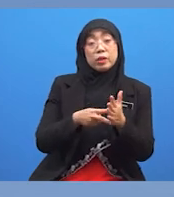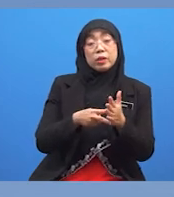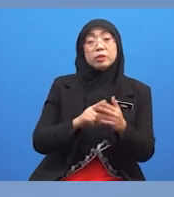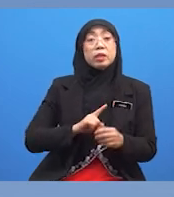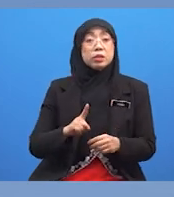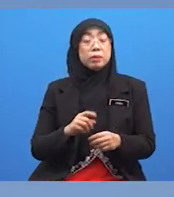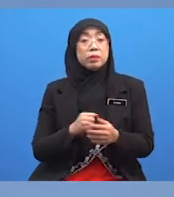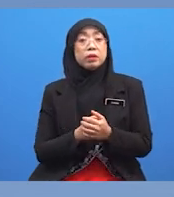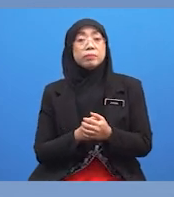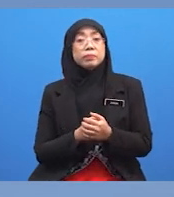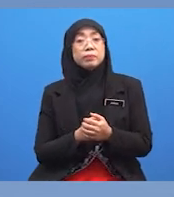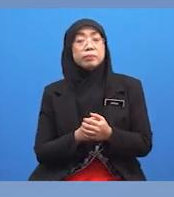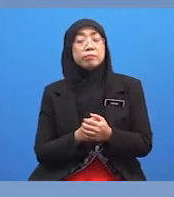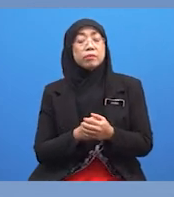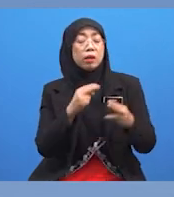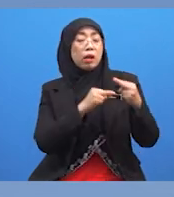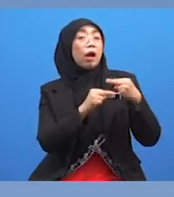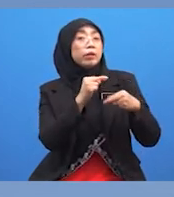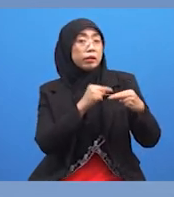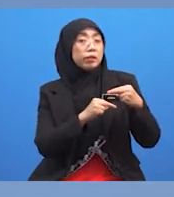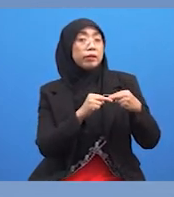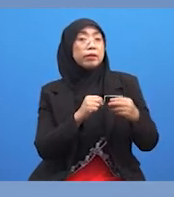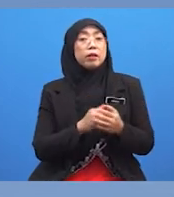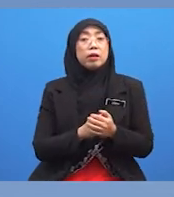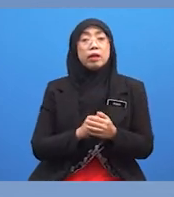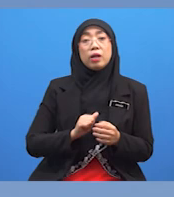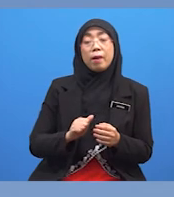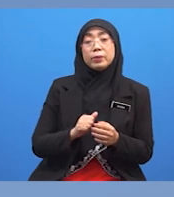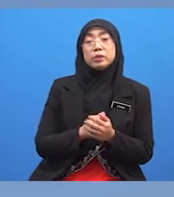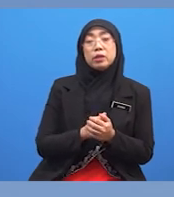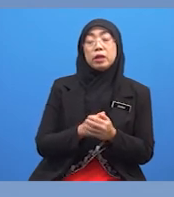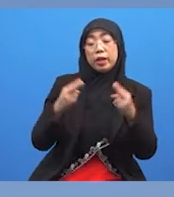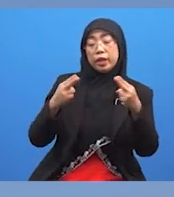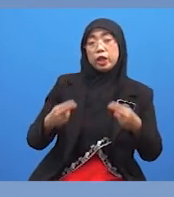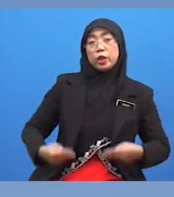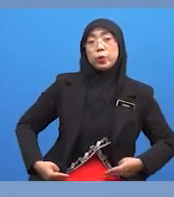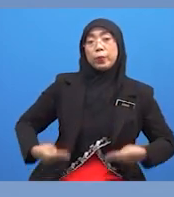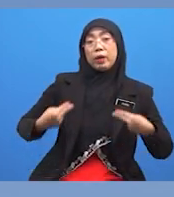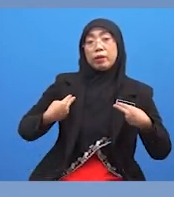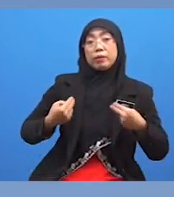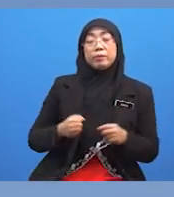terdiri daripada nilai-nilai agama dan kehidupan beragama.